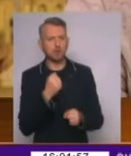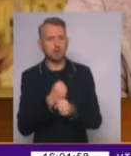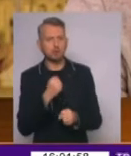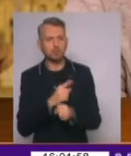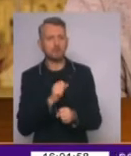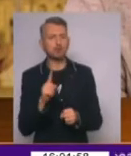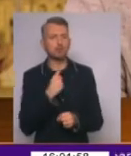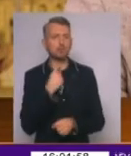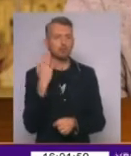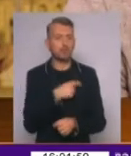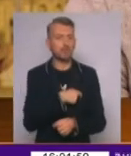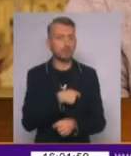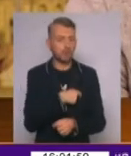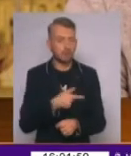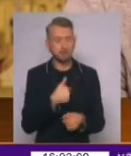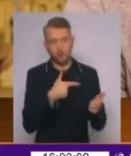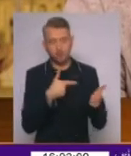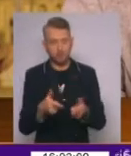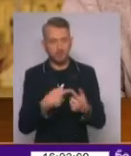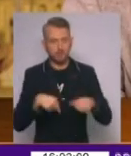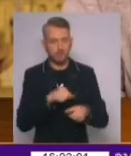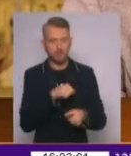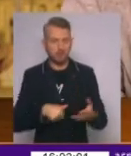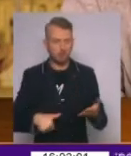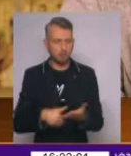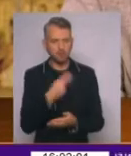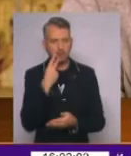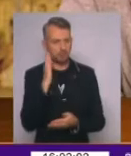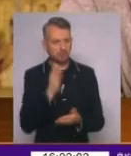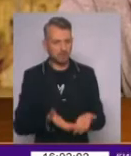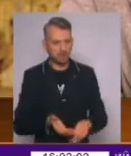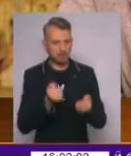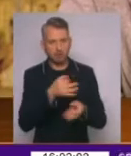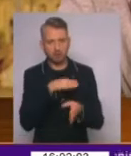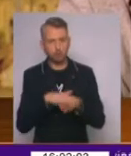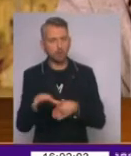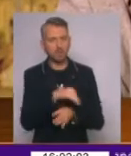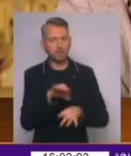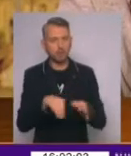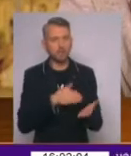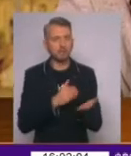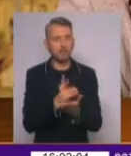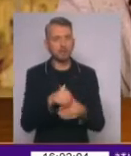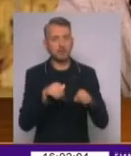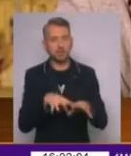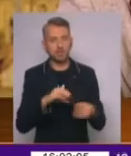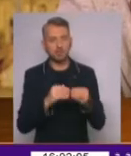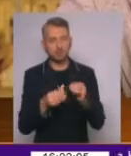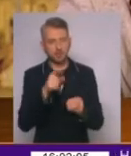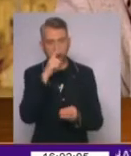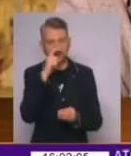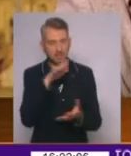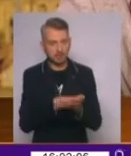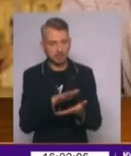що проголосувати депутата, ми готові. Фракція «Самопоміч» завжди підтримує абсолютно всі проекти, спрямовані на вирішення проблем зі